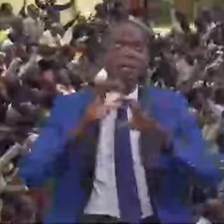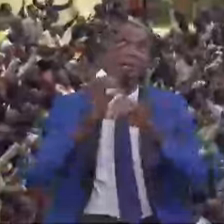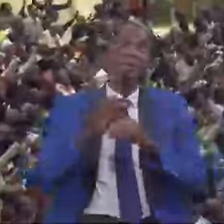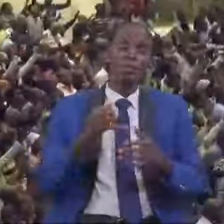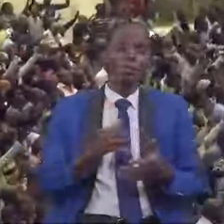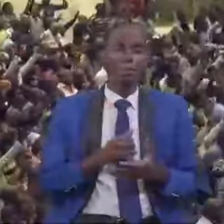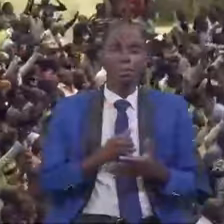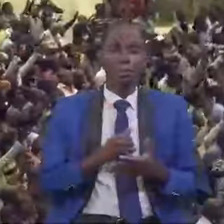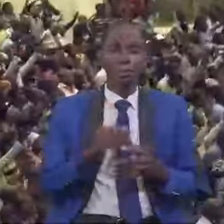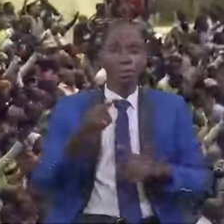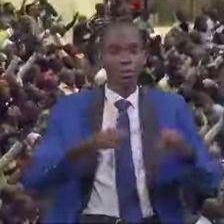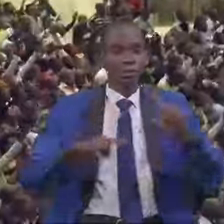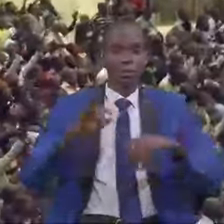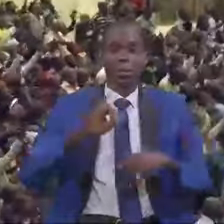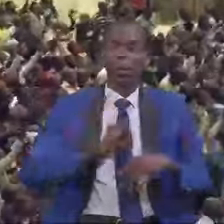Je l'ai reçu.